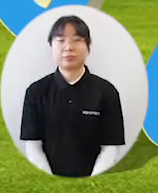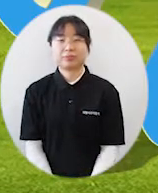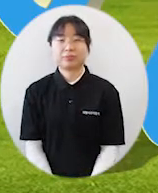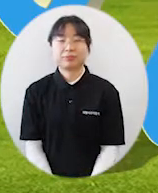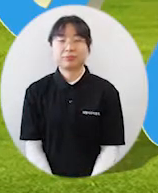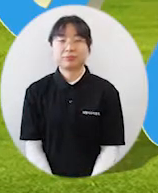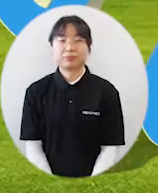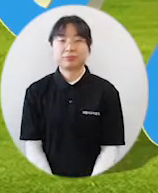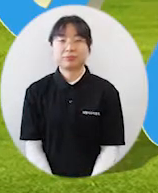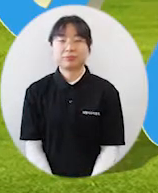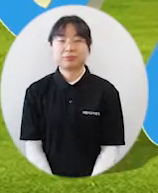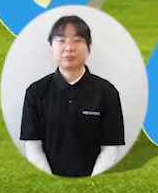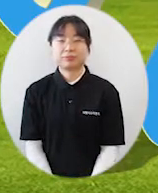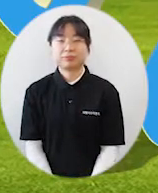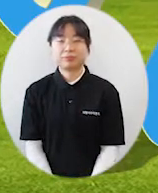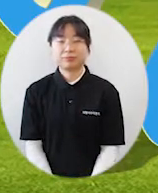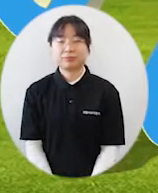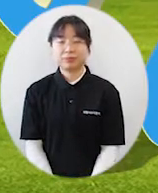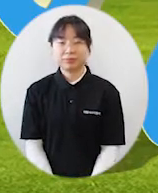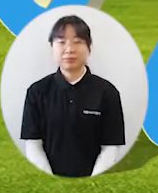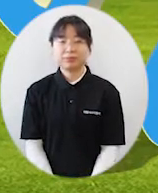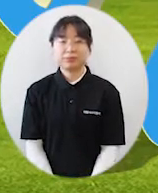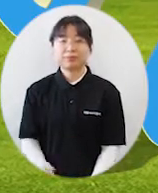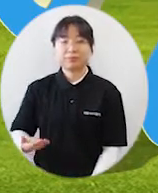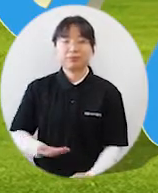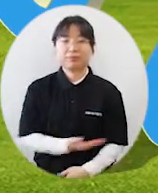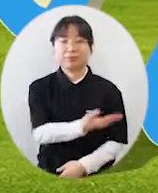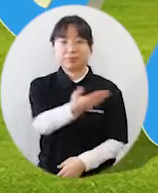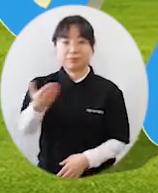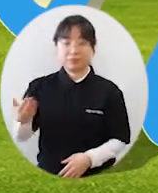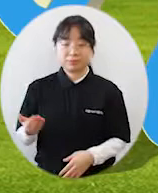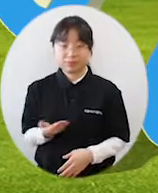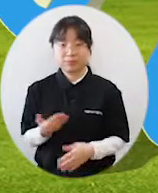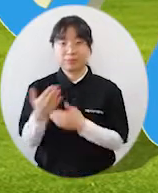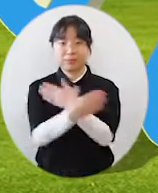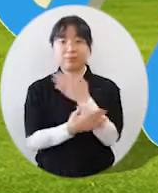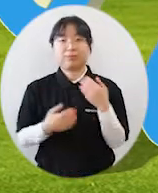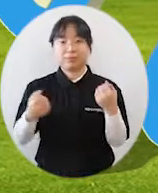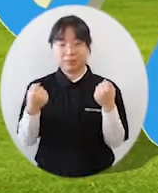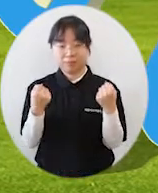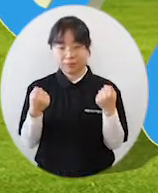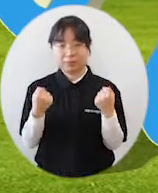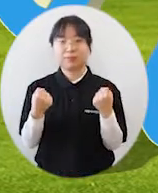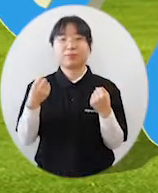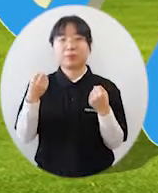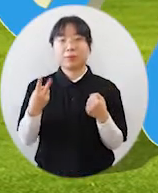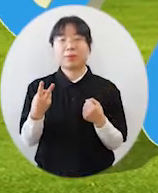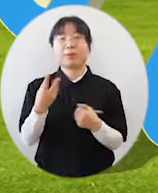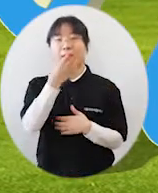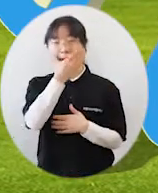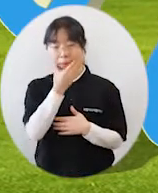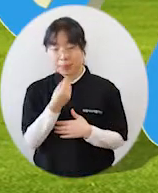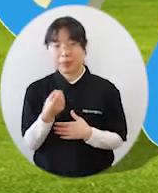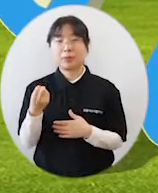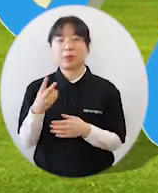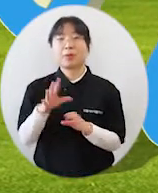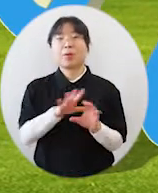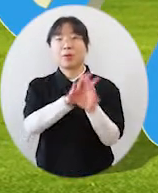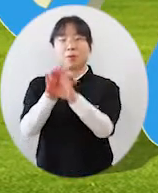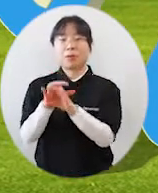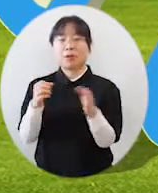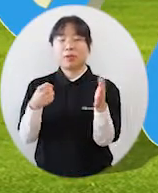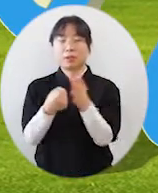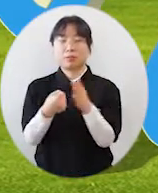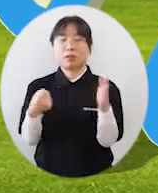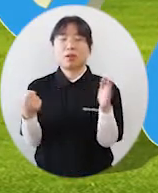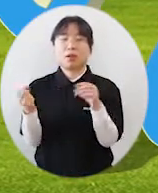행복한 순간 감사한 순간들이 더 많이 생기길 기원합니다 2011년 3에는 크로나 입으로 잃어버린